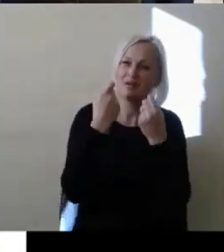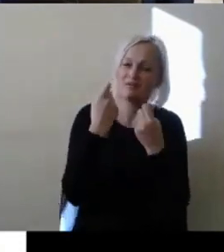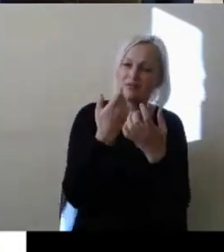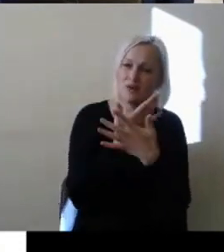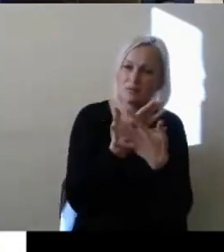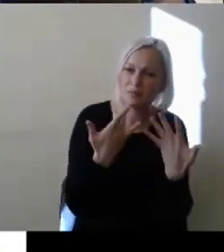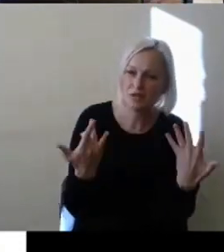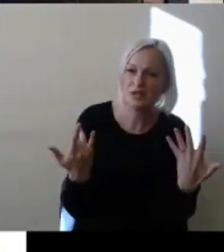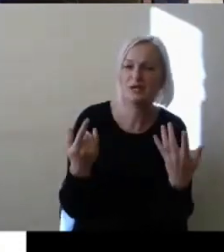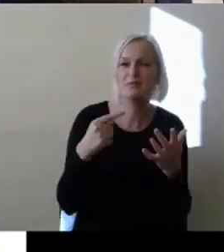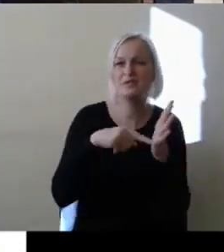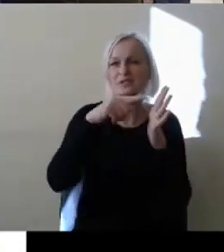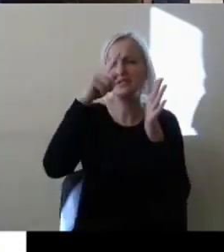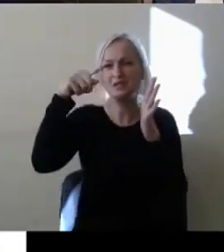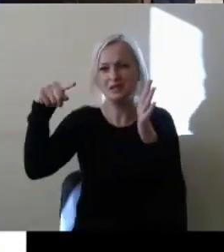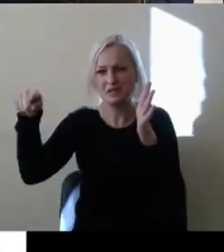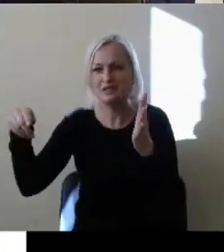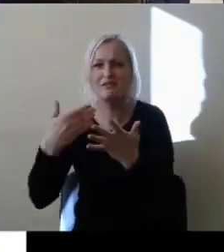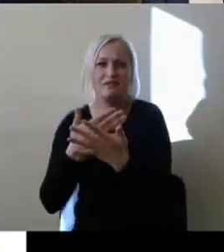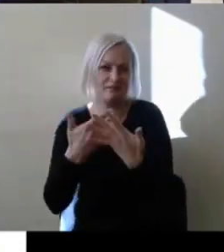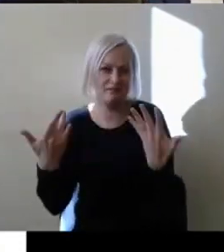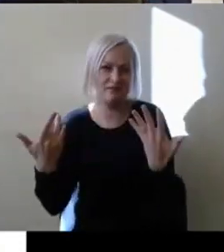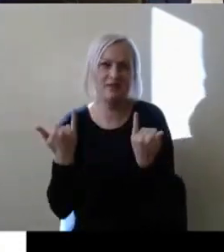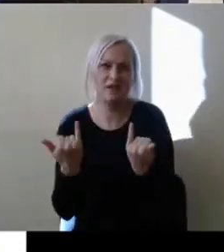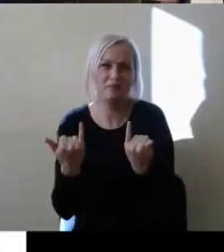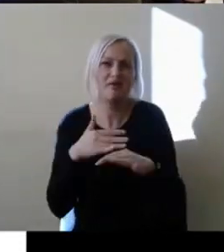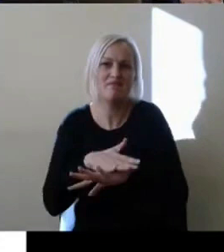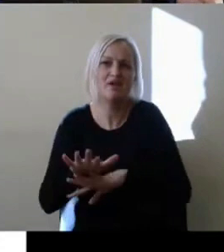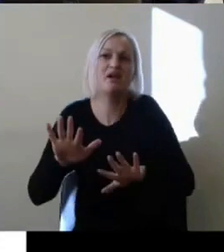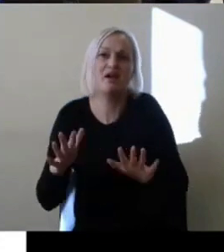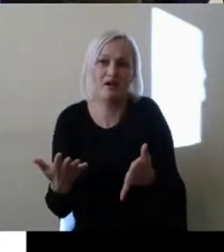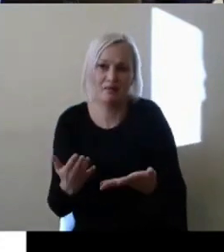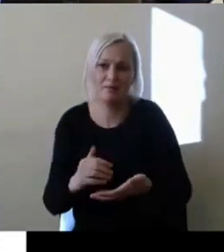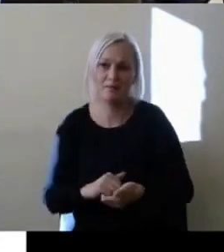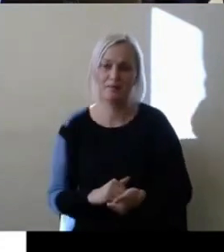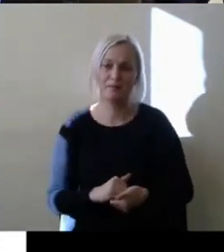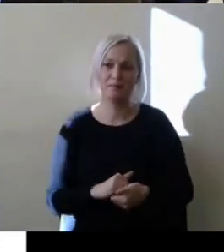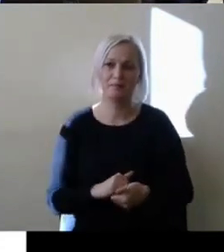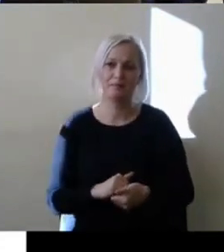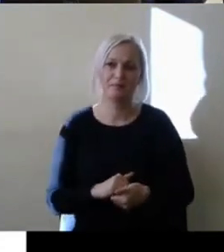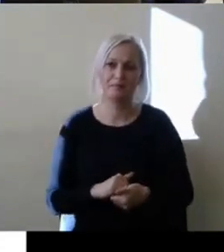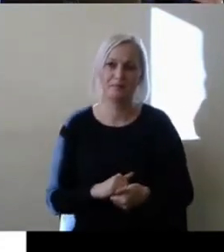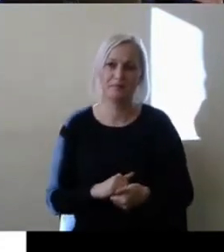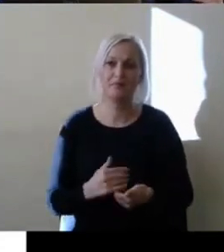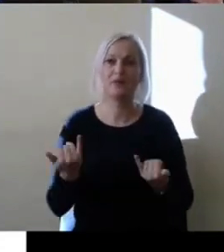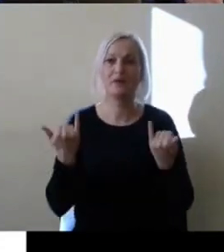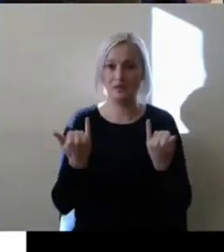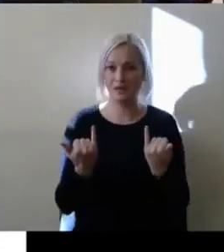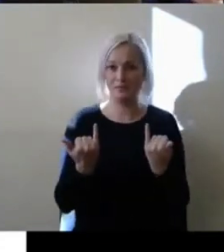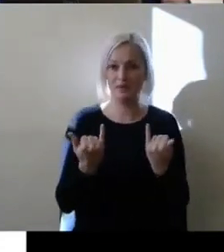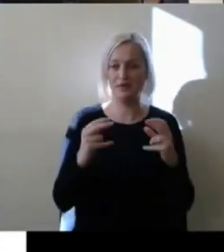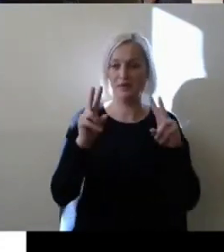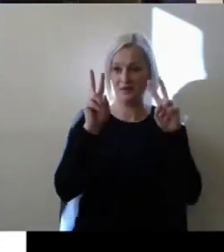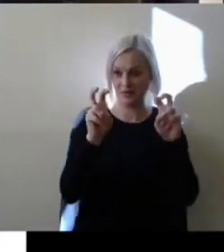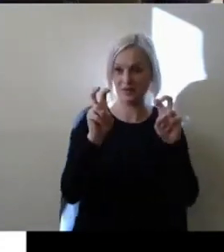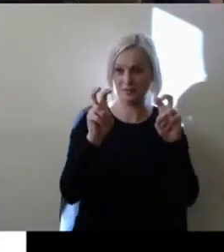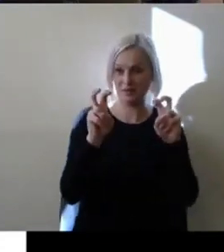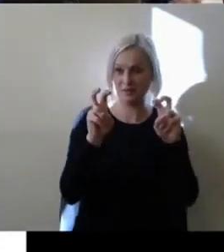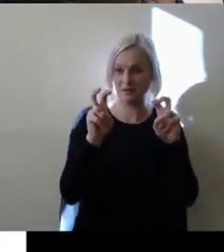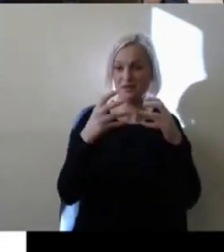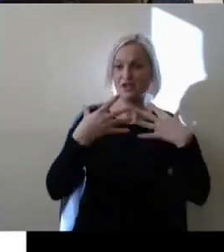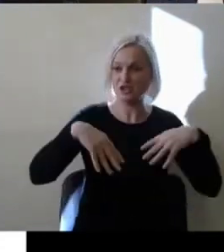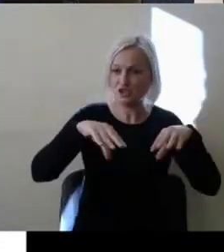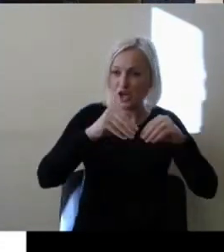toliau, kas dabar vyksta. Tai žinot, kas kilo, vat, mes turim dabar temą tokią šeimą, ne, šeimos